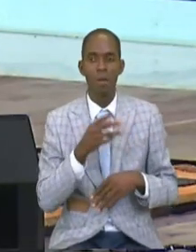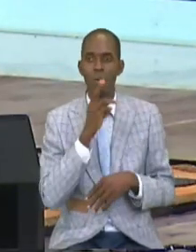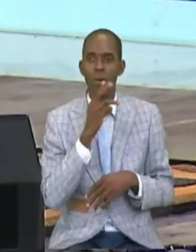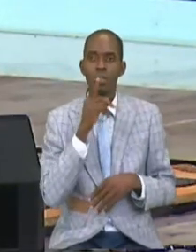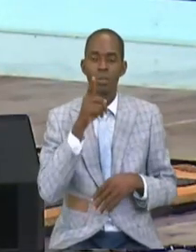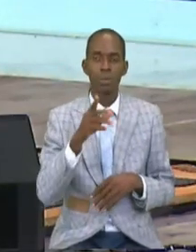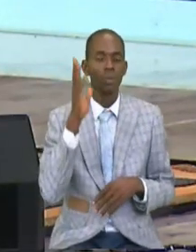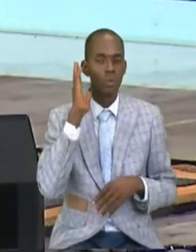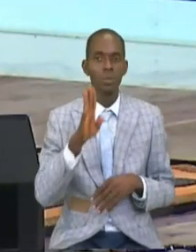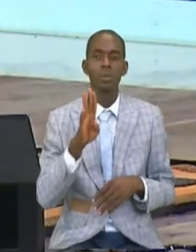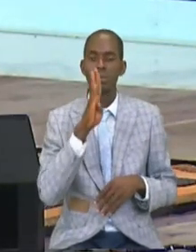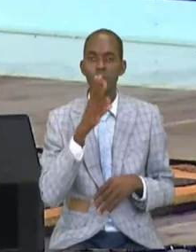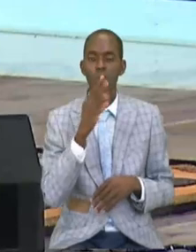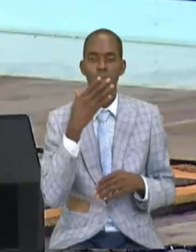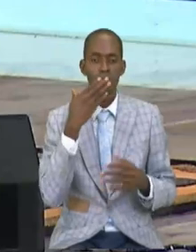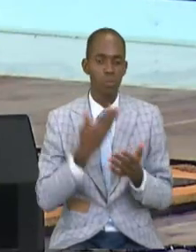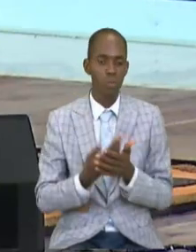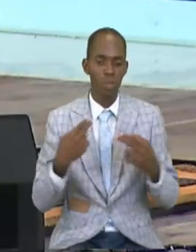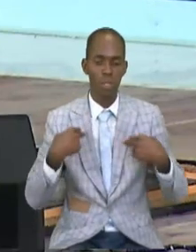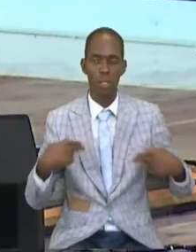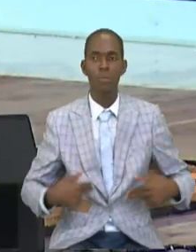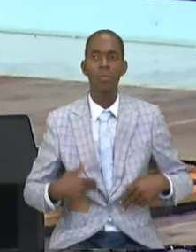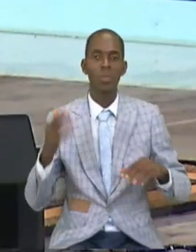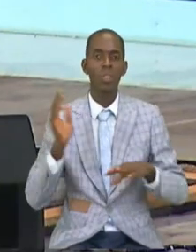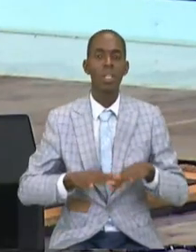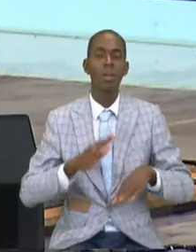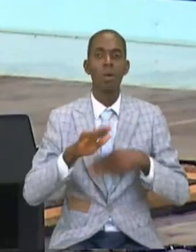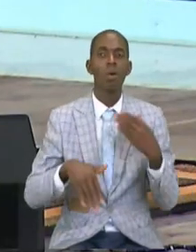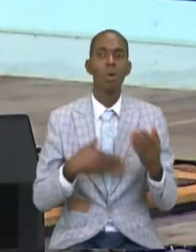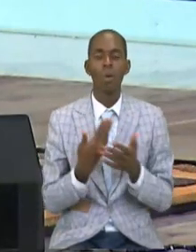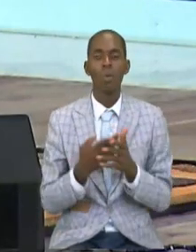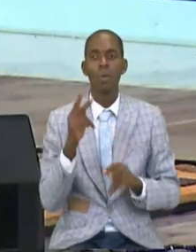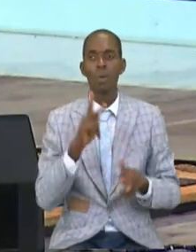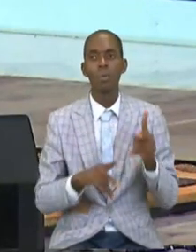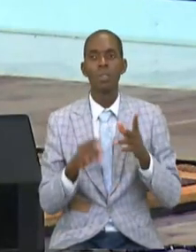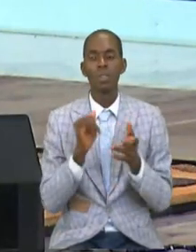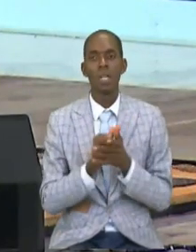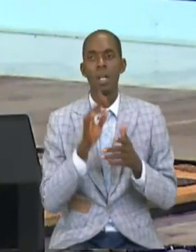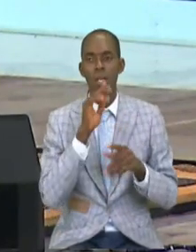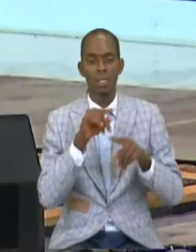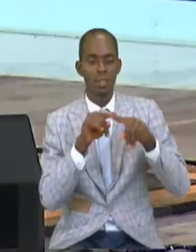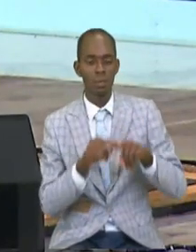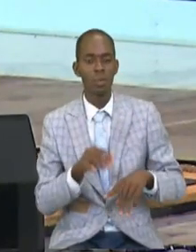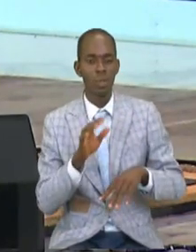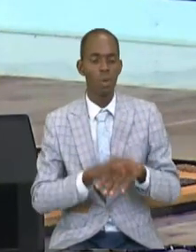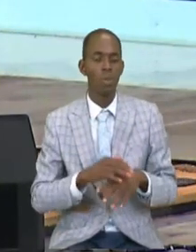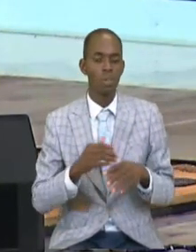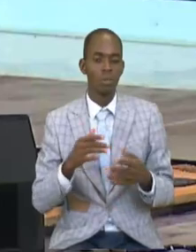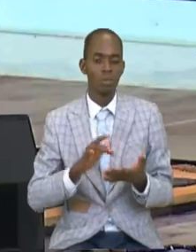bénissent notre pain et notre eau, vous serez plus bien portant que les gens